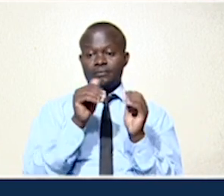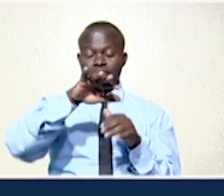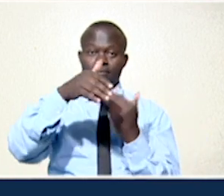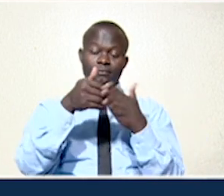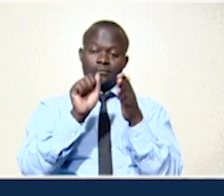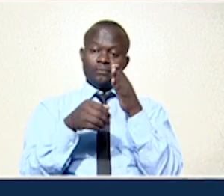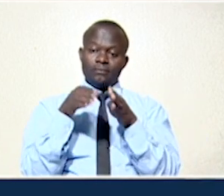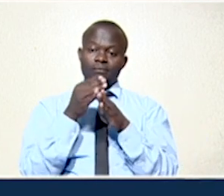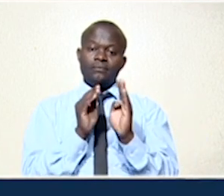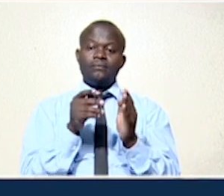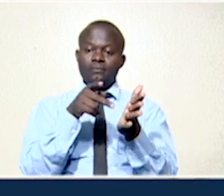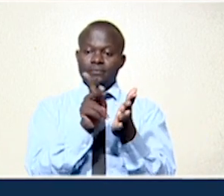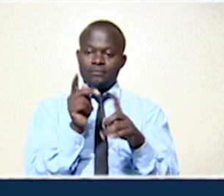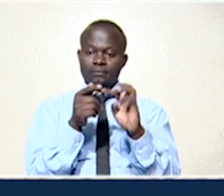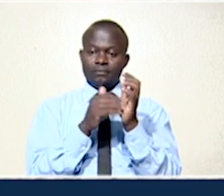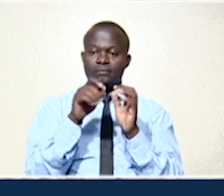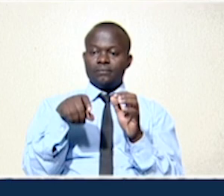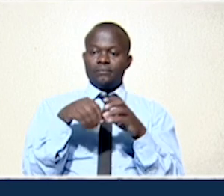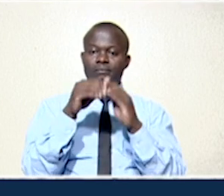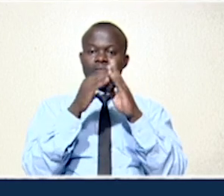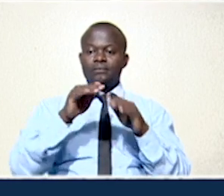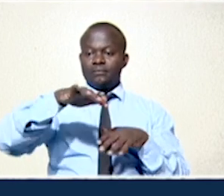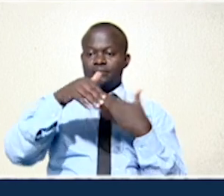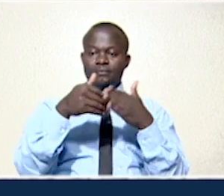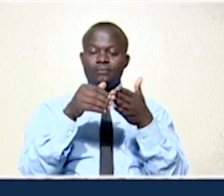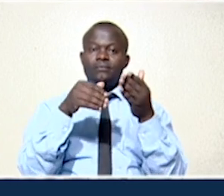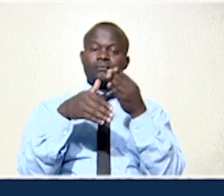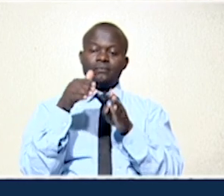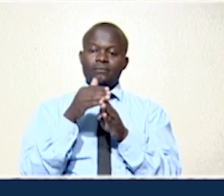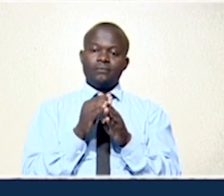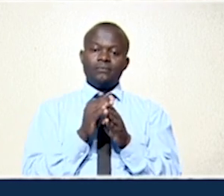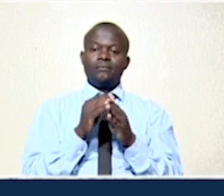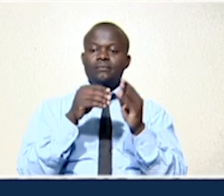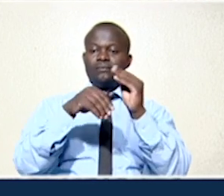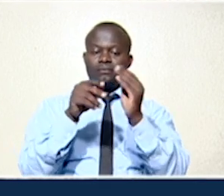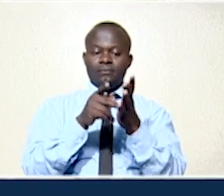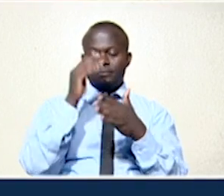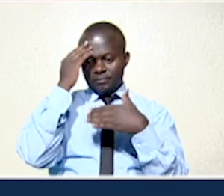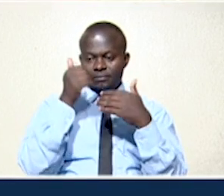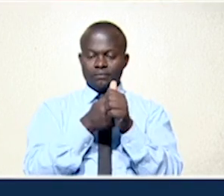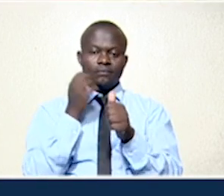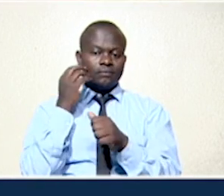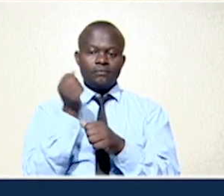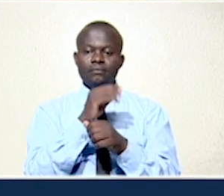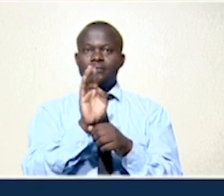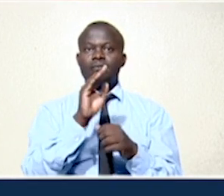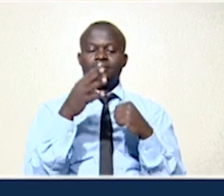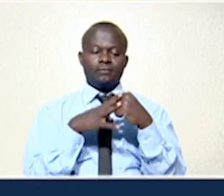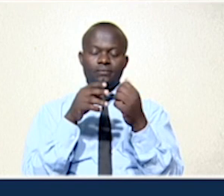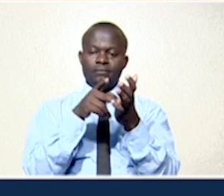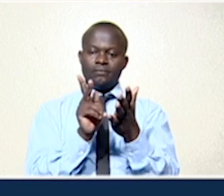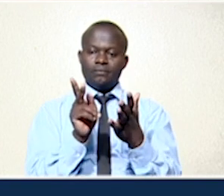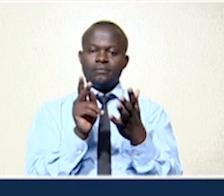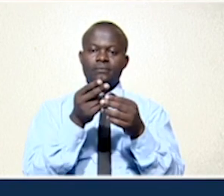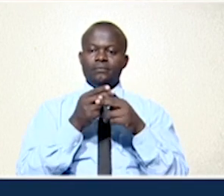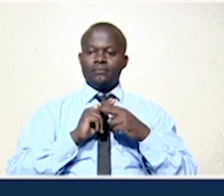zishobora kubakwa zikagurwa, hakenewe n'inzu ziciriritse zubakwa zigakodeshwa, kuko buri kwezi hari miliyari 9 zishyurwa